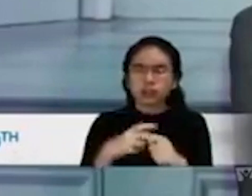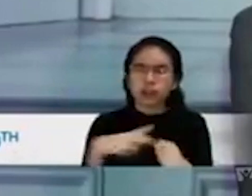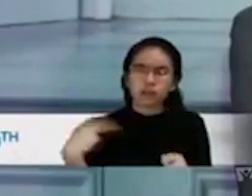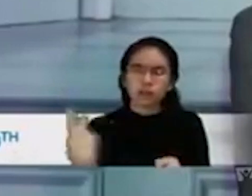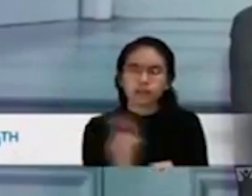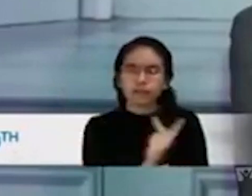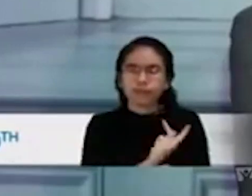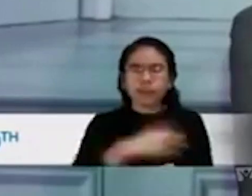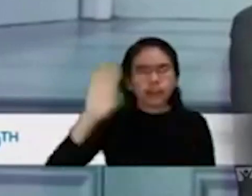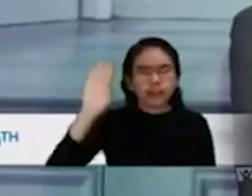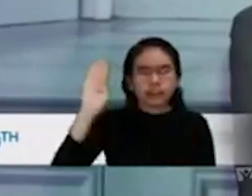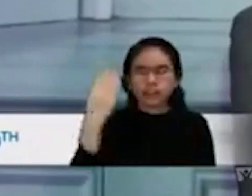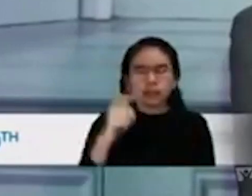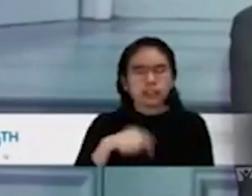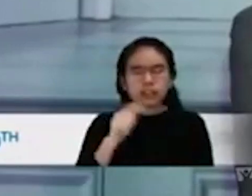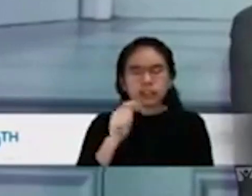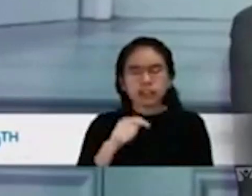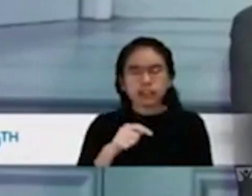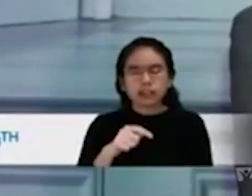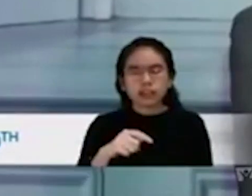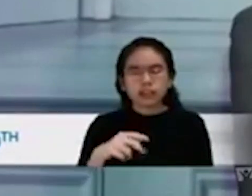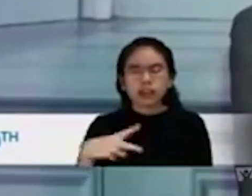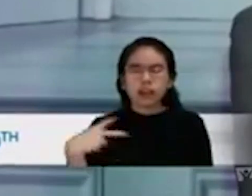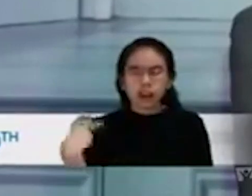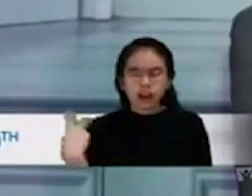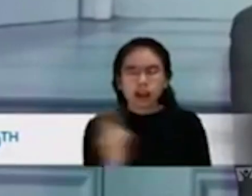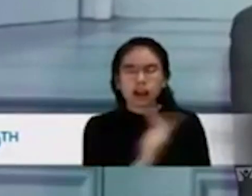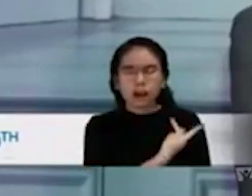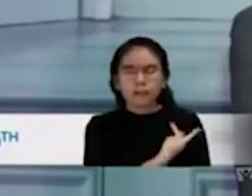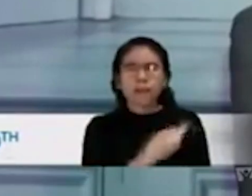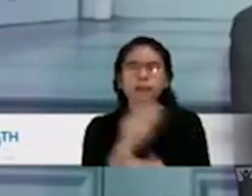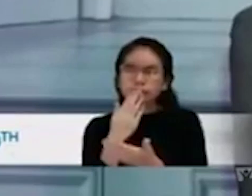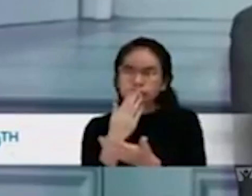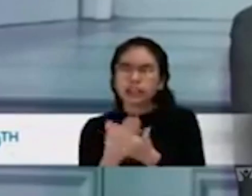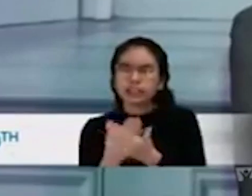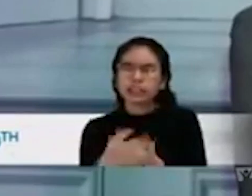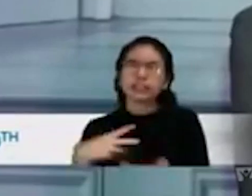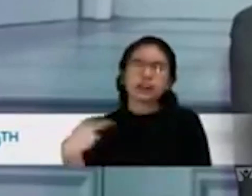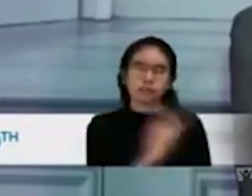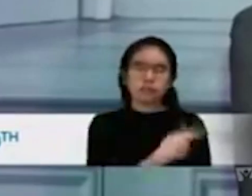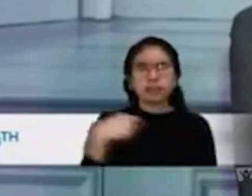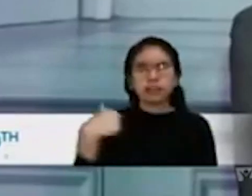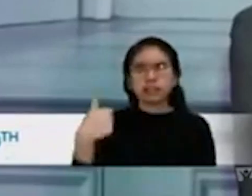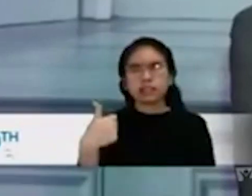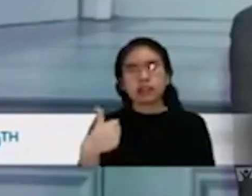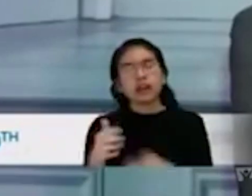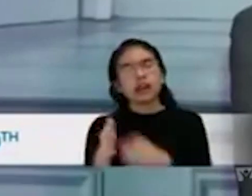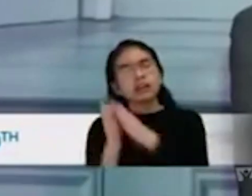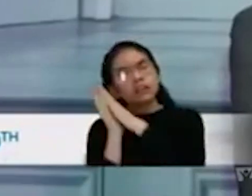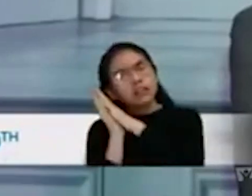bersuka cita oleh karena kami boleh sejenak beristirahat dari segala rutinitas kegiatan